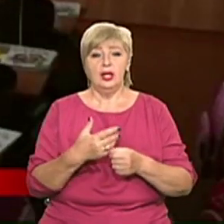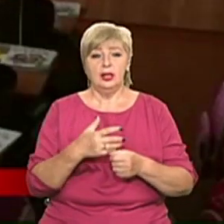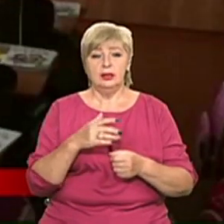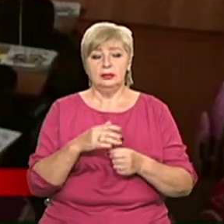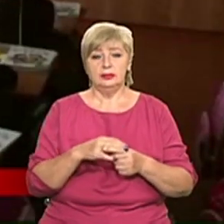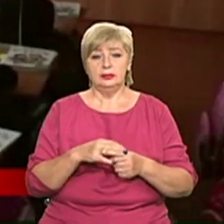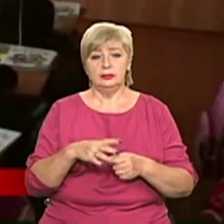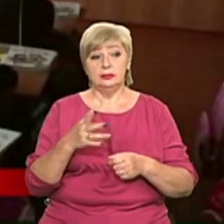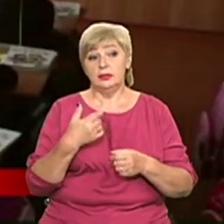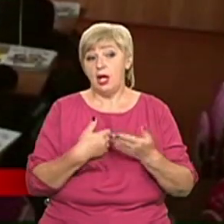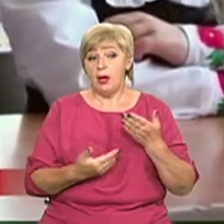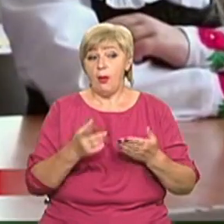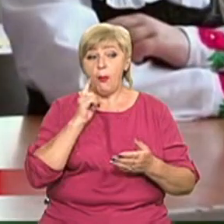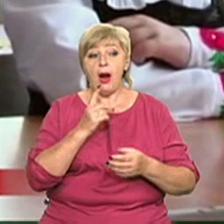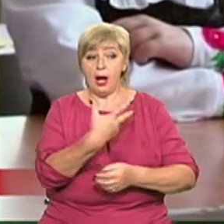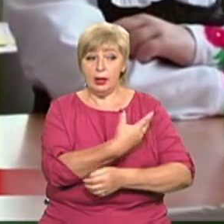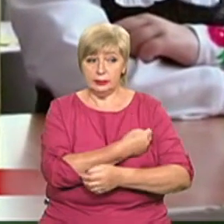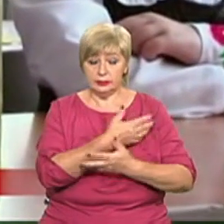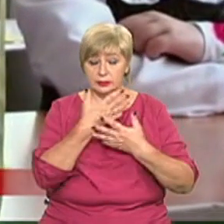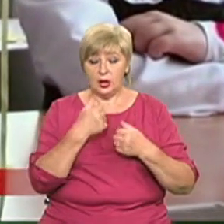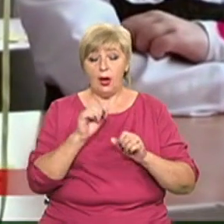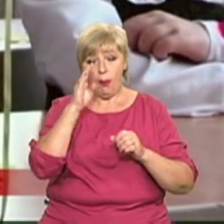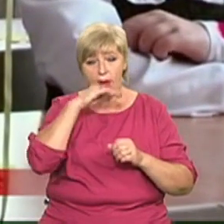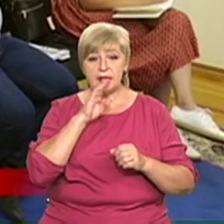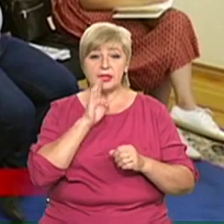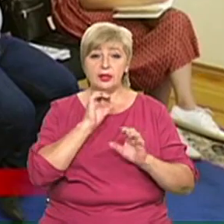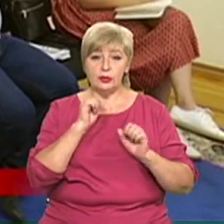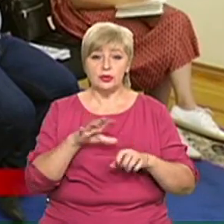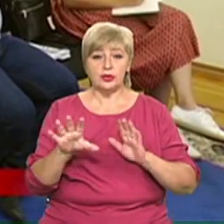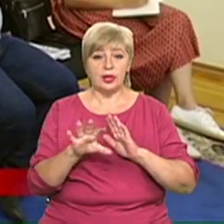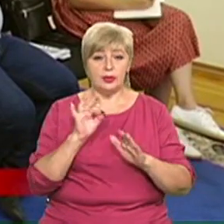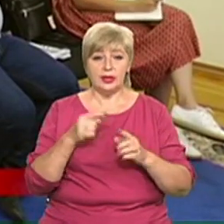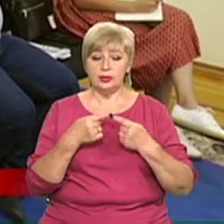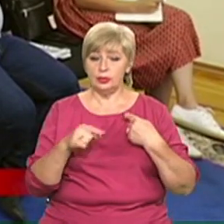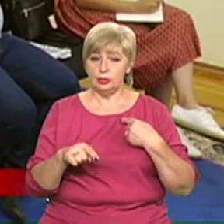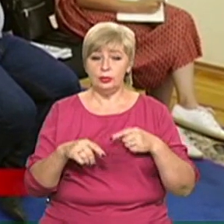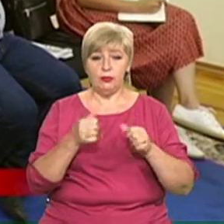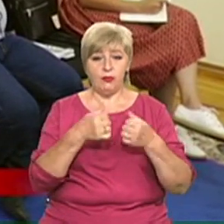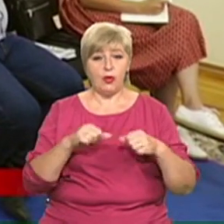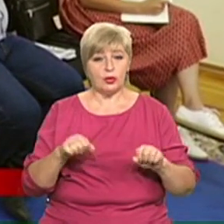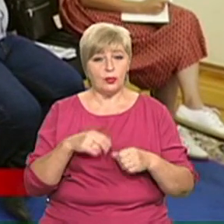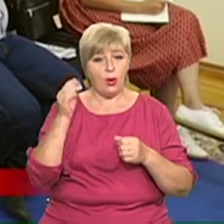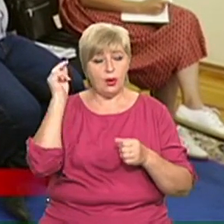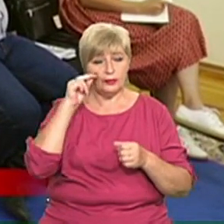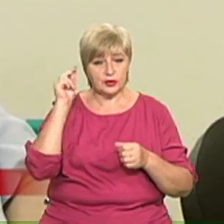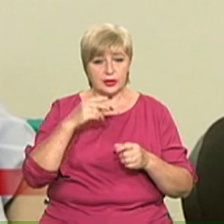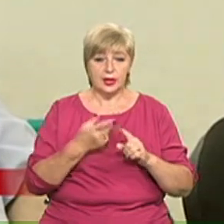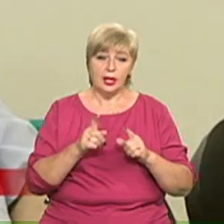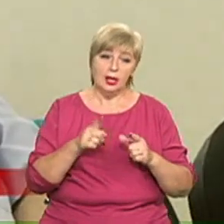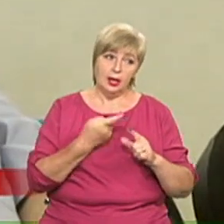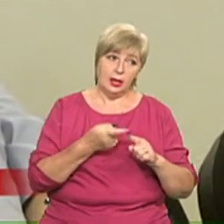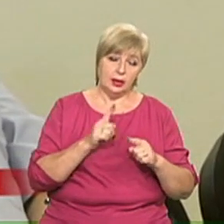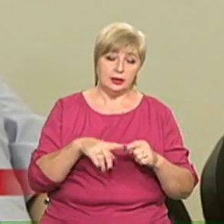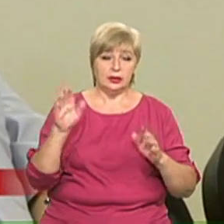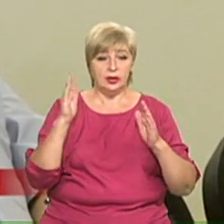зроблять, батьки можуть обрати іншу форму навчання. Це і домашнє навчання, і дистанційне